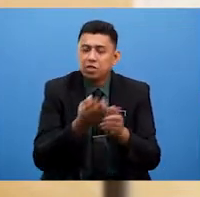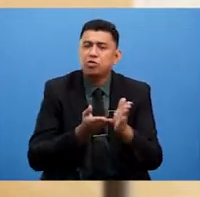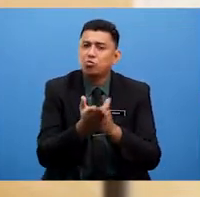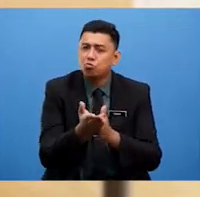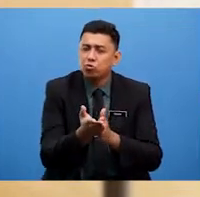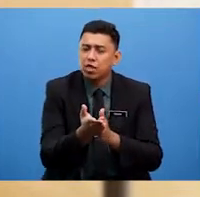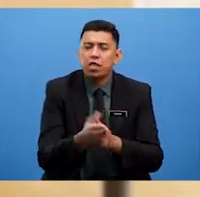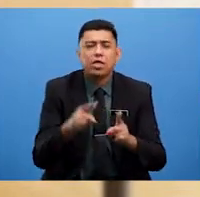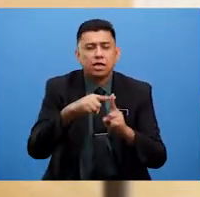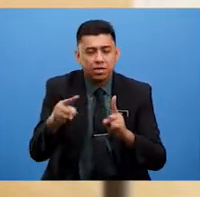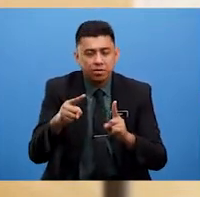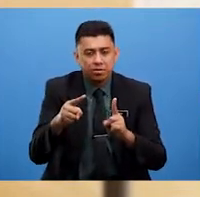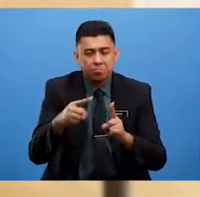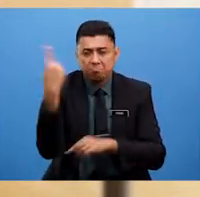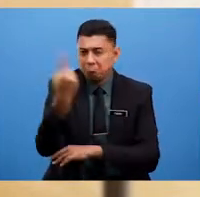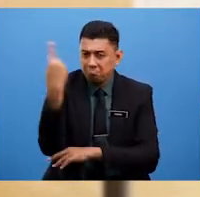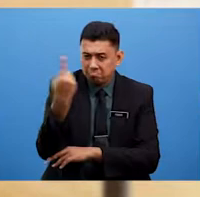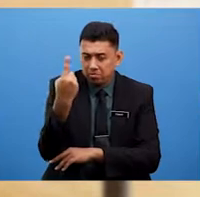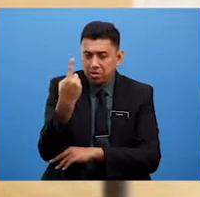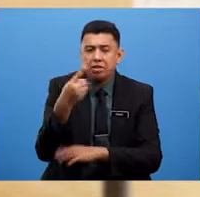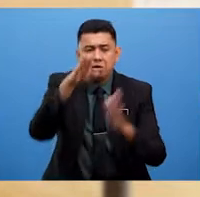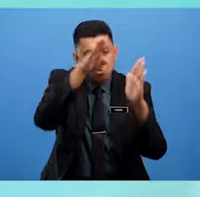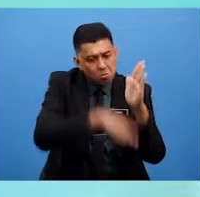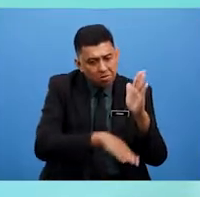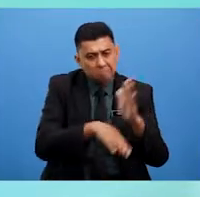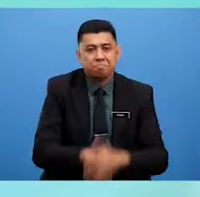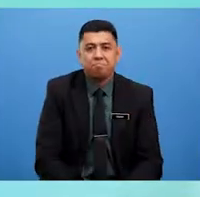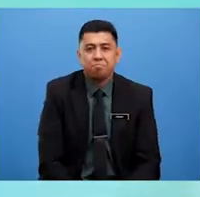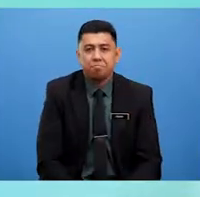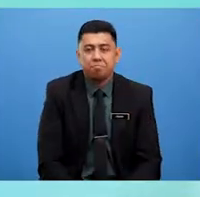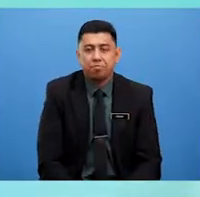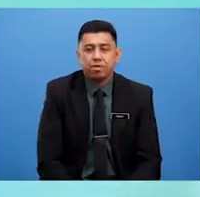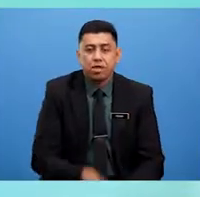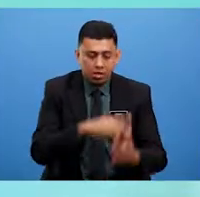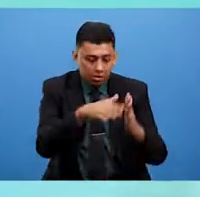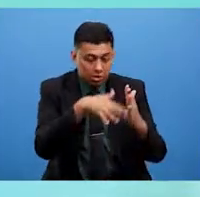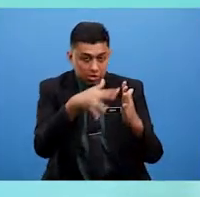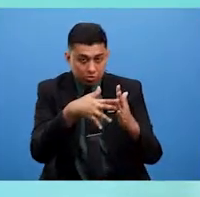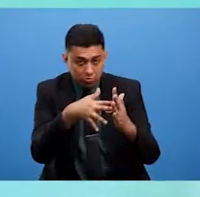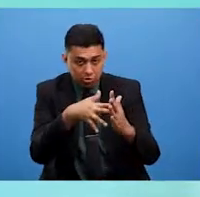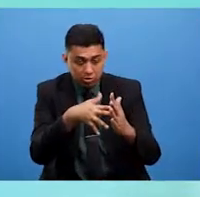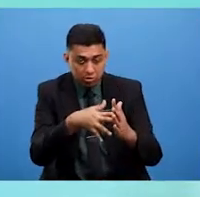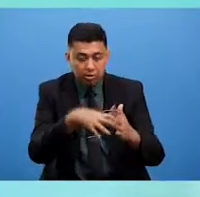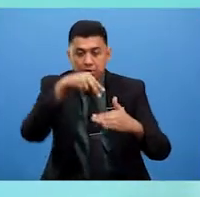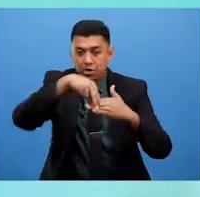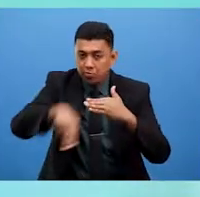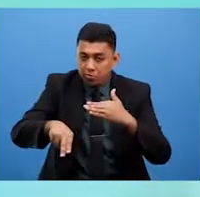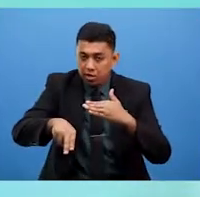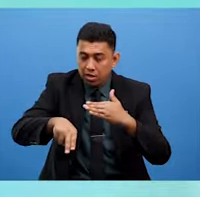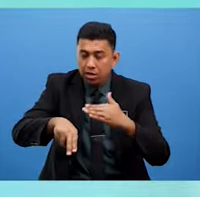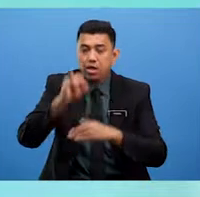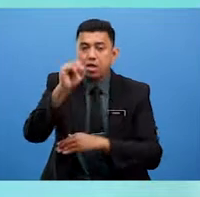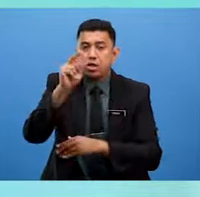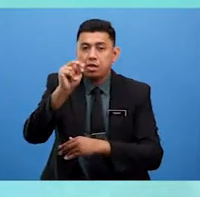diteruskan, tetapi kekerapan latihan perlu dikurangkan. Kajian mendapati bahawa penurunan intensiti latihan